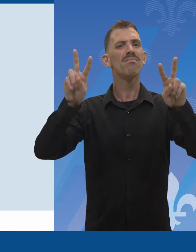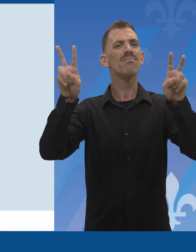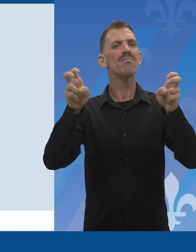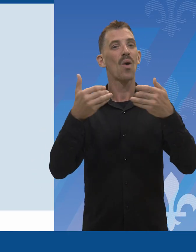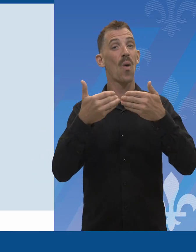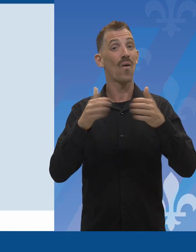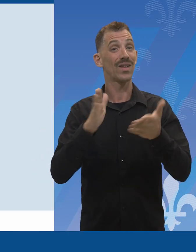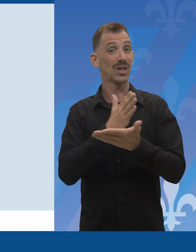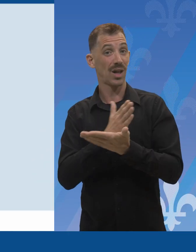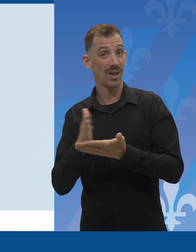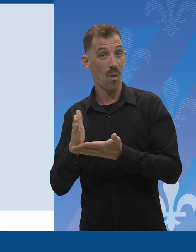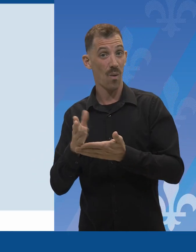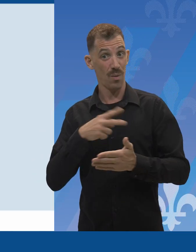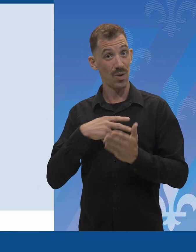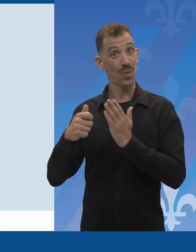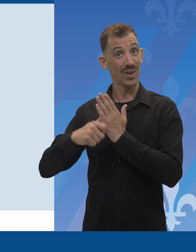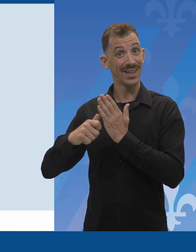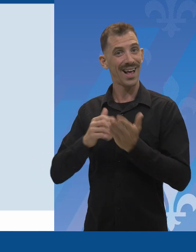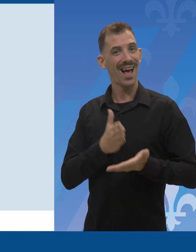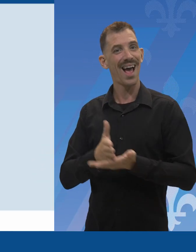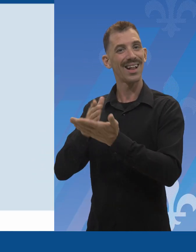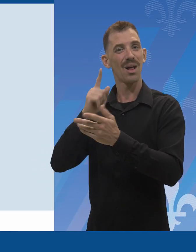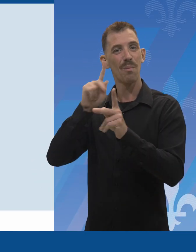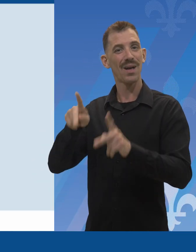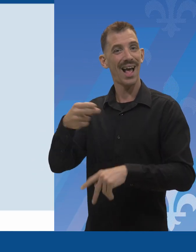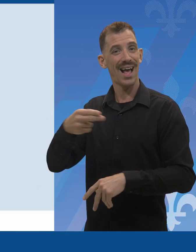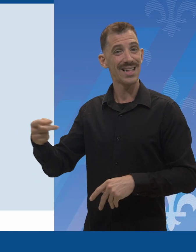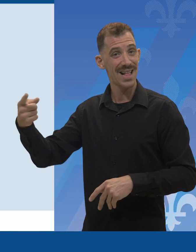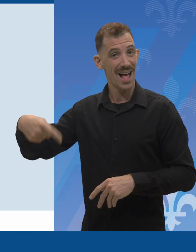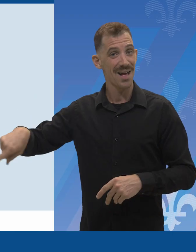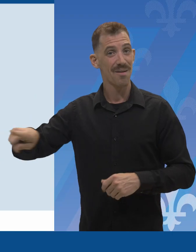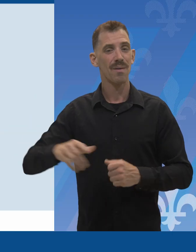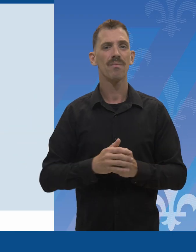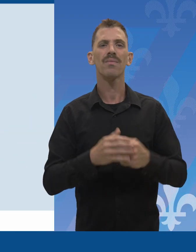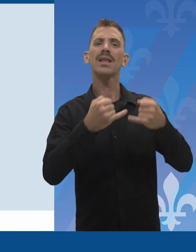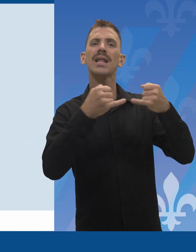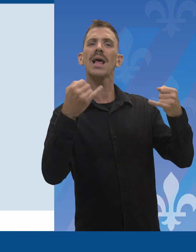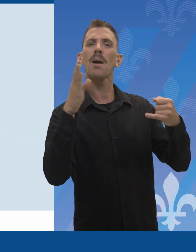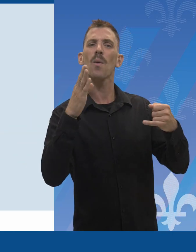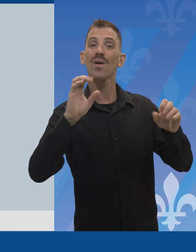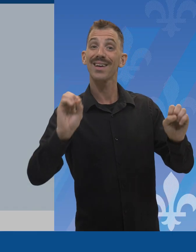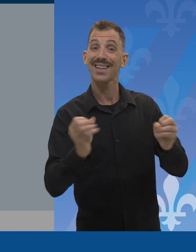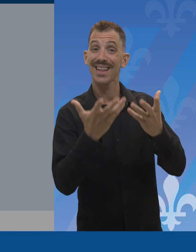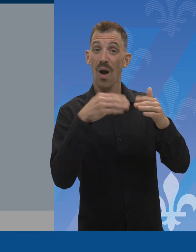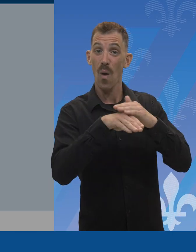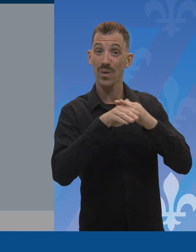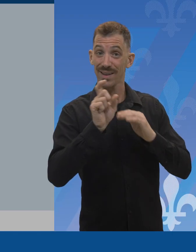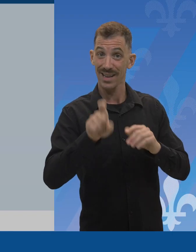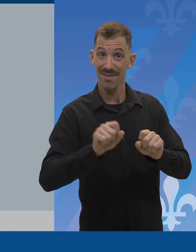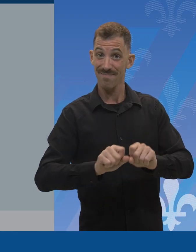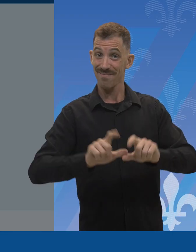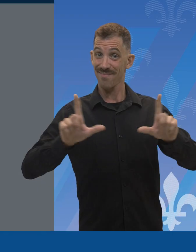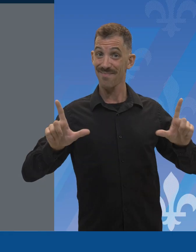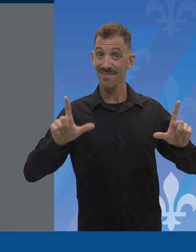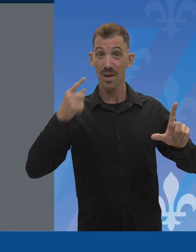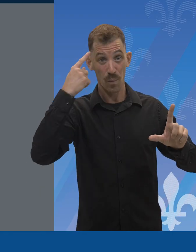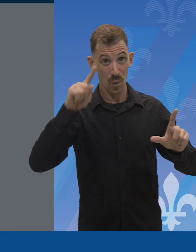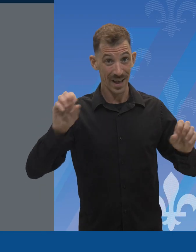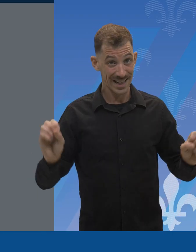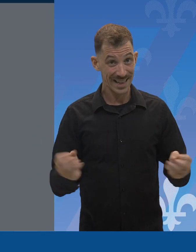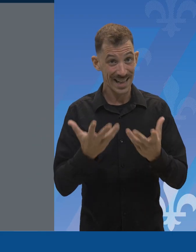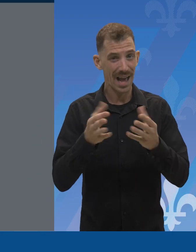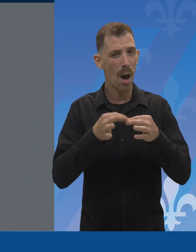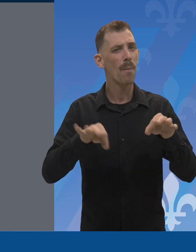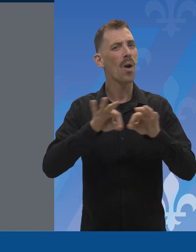page Ouverture de session Mon dossier Aide pour les personnes handicapées. Cliquez sur Créer un compte. Pour créer un